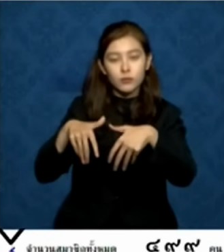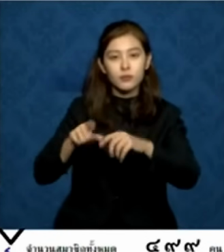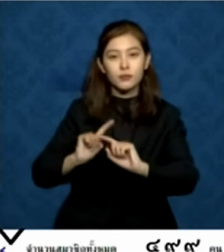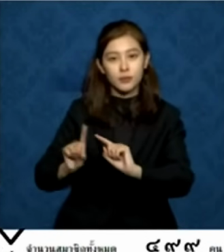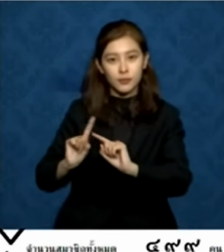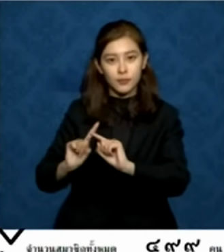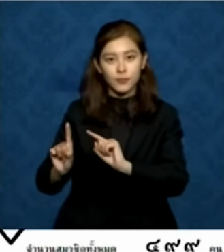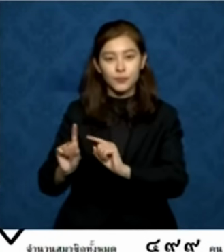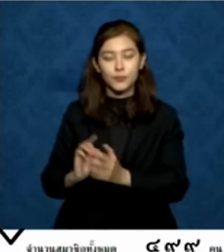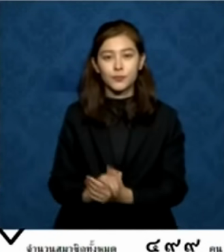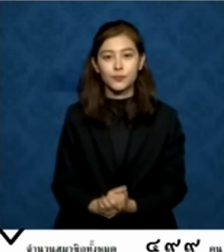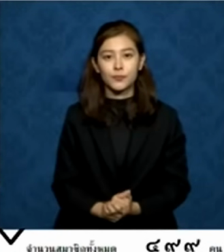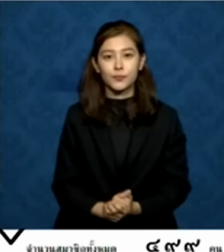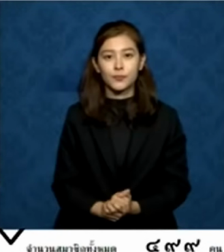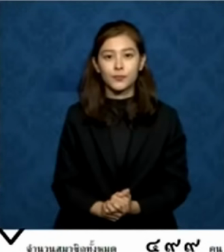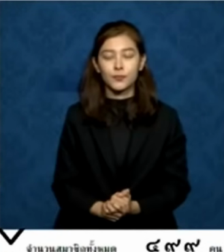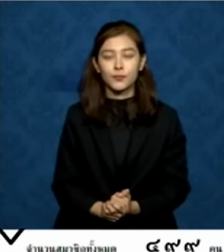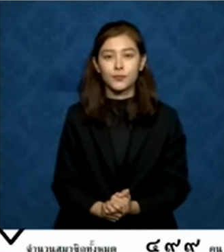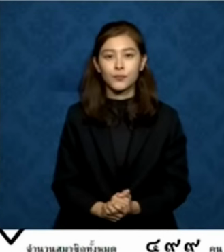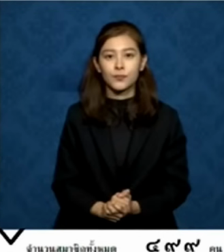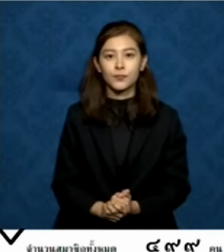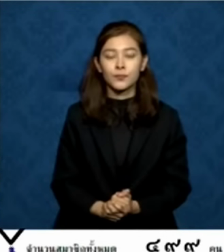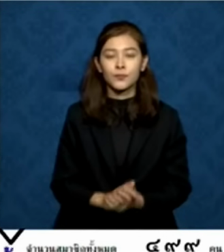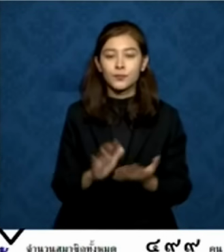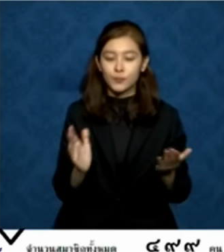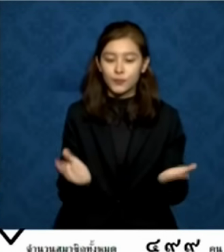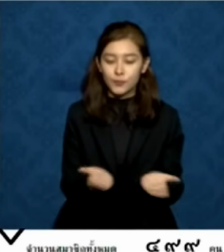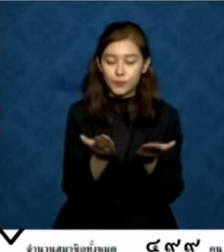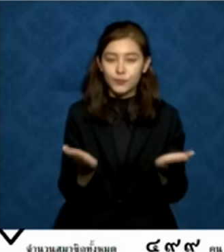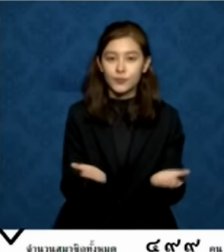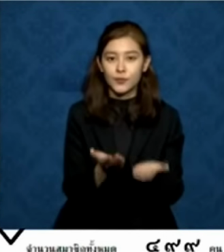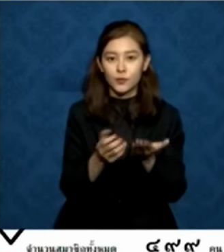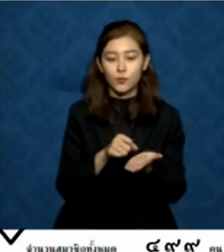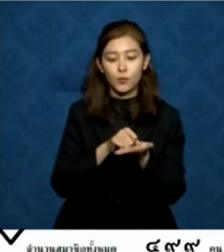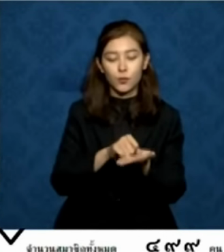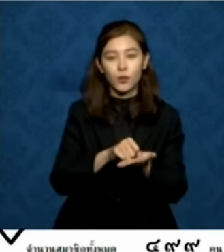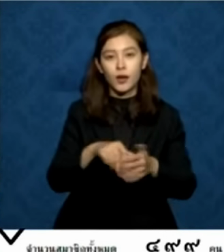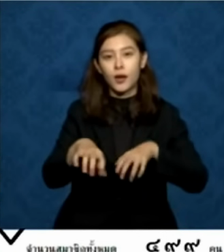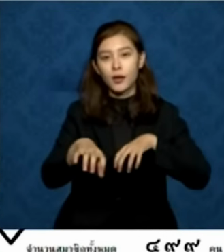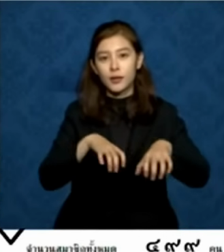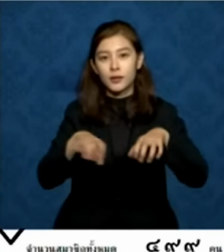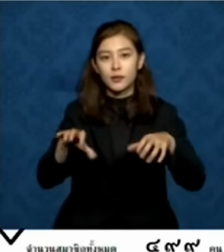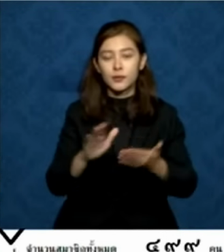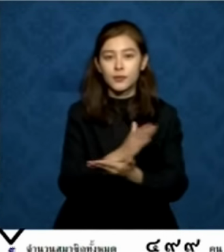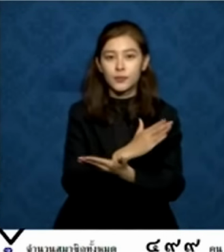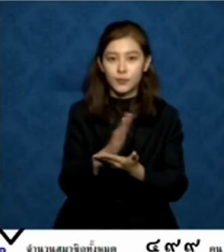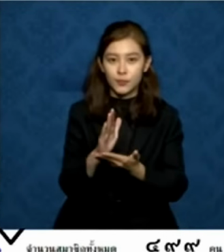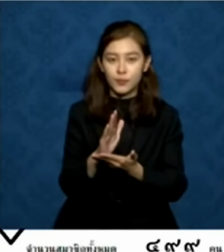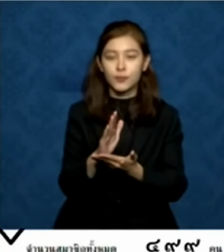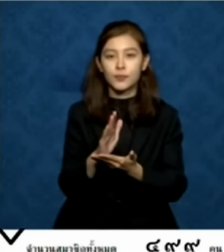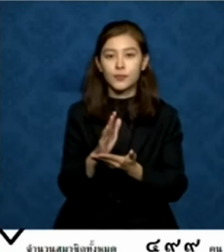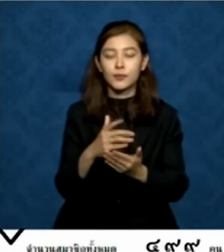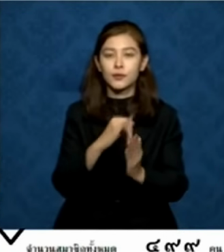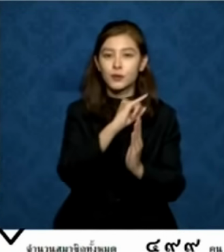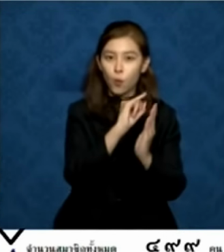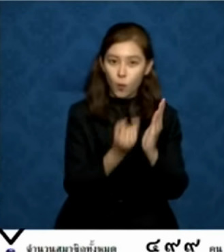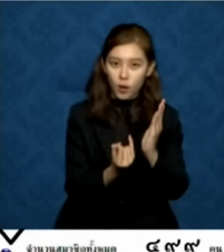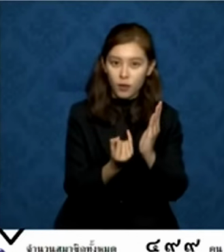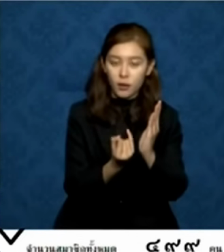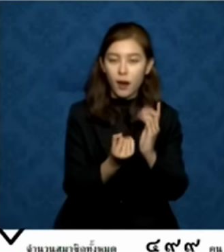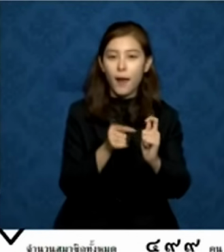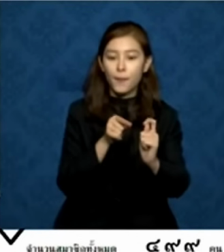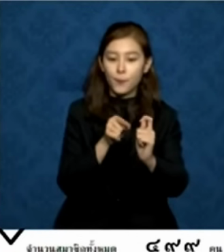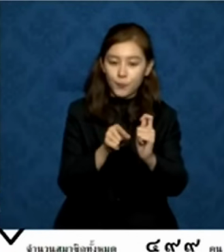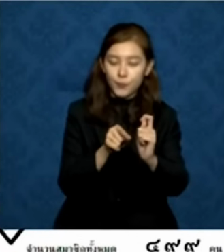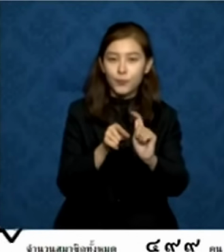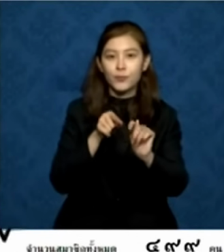ากลไกและระบบสนับสนุนการบริหารจัดการเครือข่ายในระดับจังหวัดอำเภอต